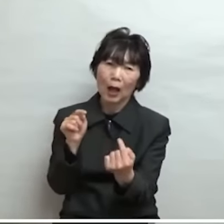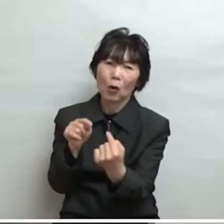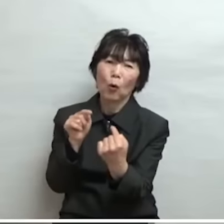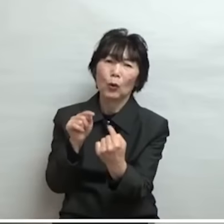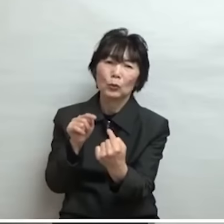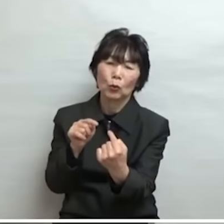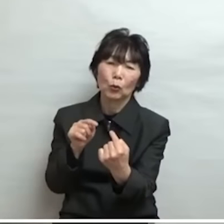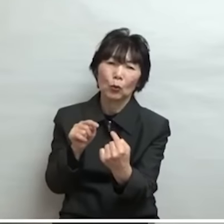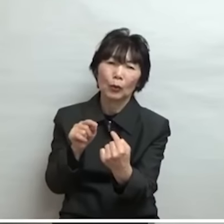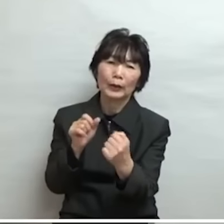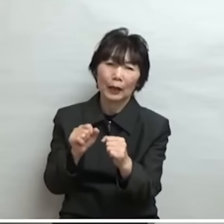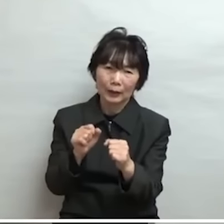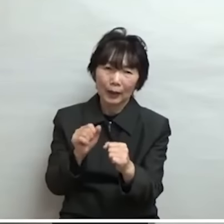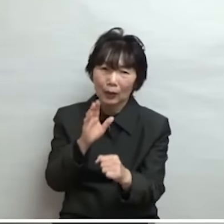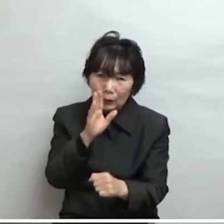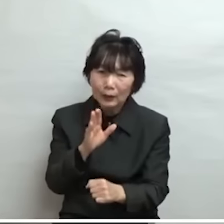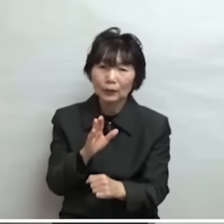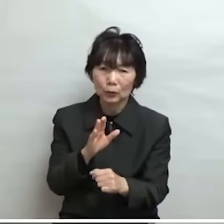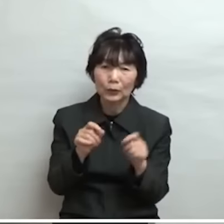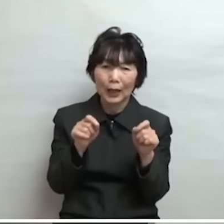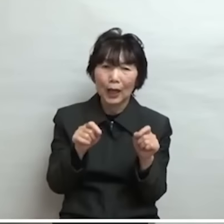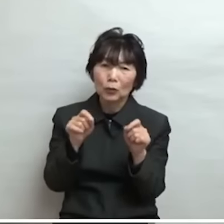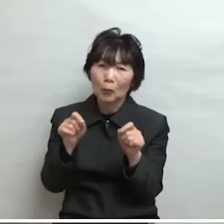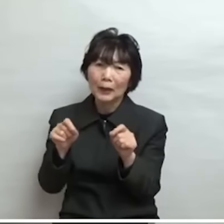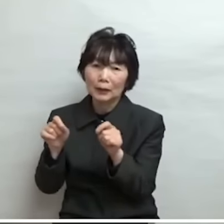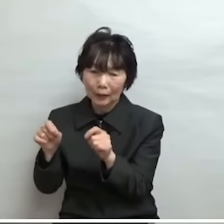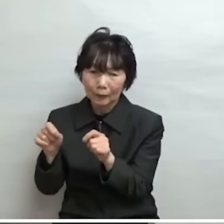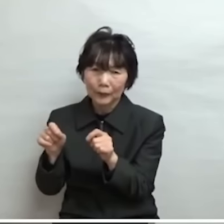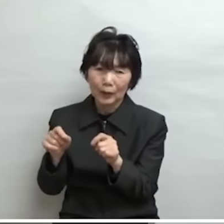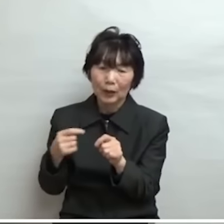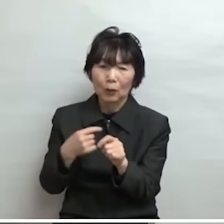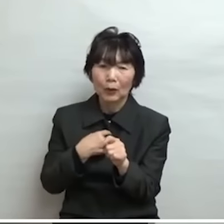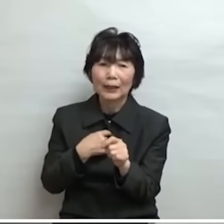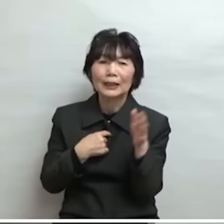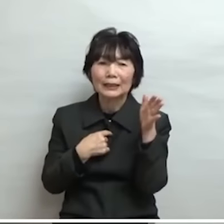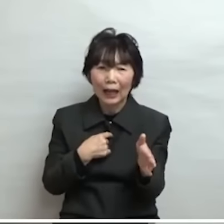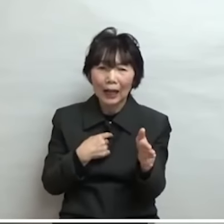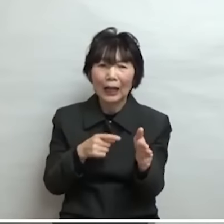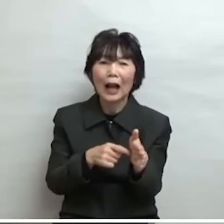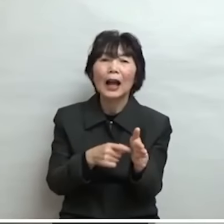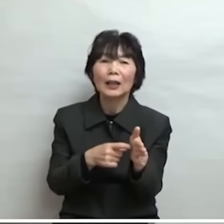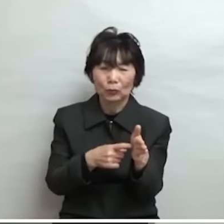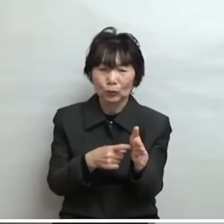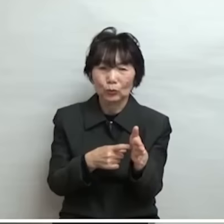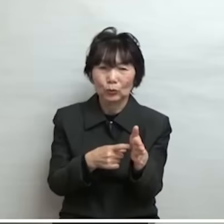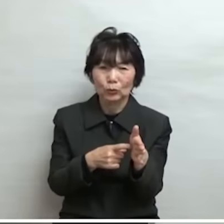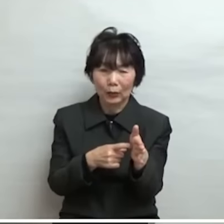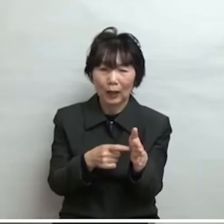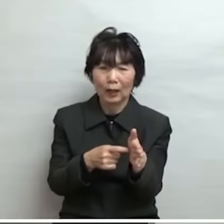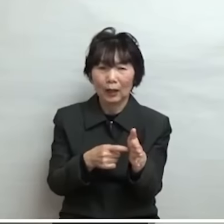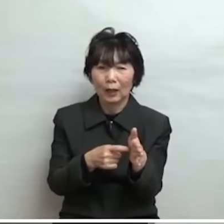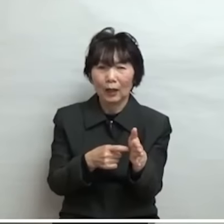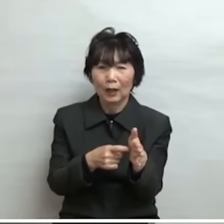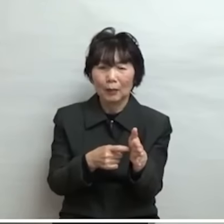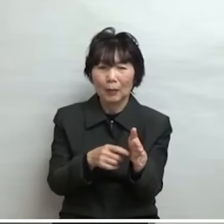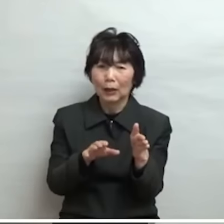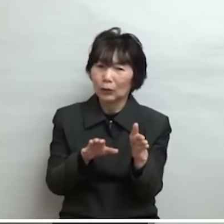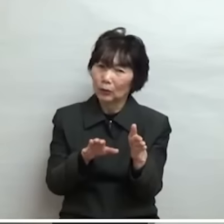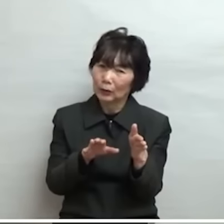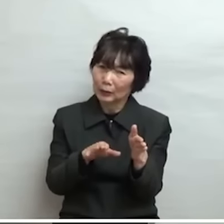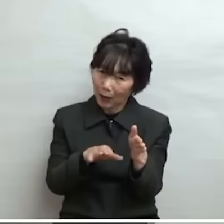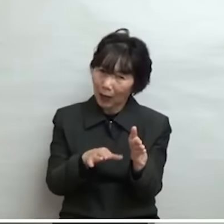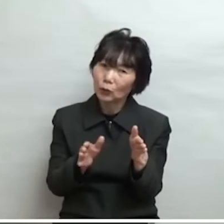取ってくれということで伸ばしてきたので、我々が考えているタイムリミット、もうここはギリギリなんです。ここら辺ぐらいまでにはもう、